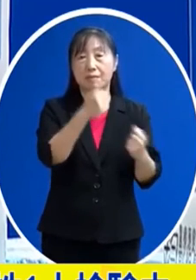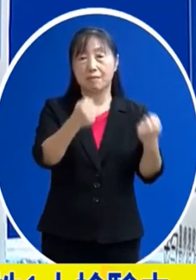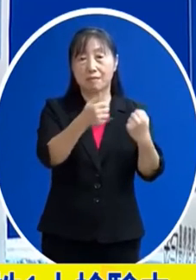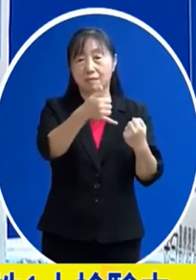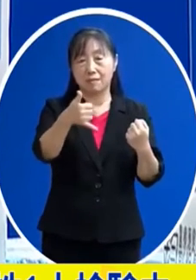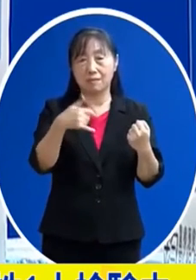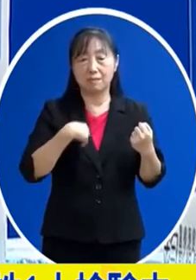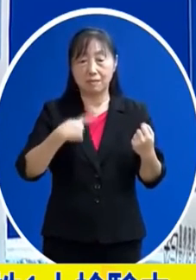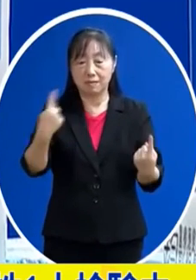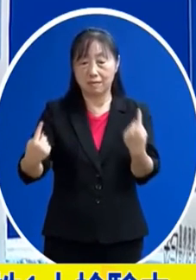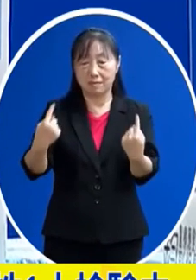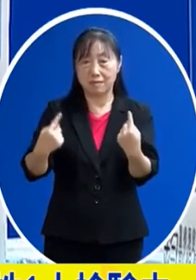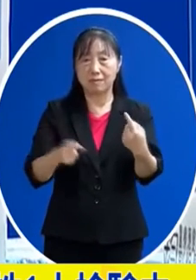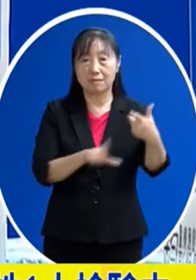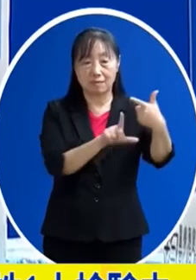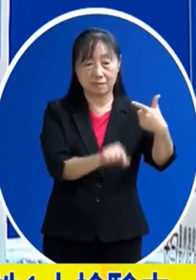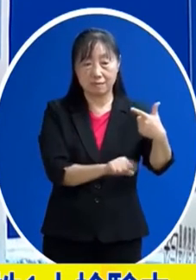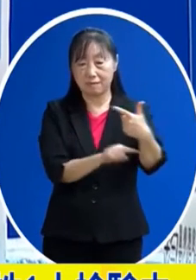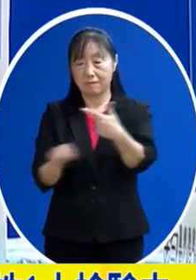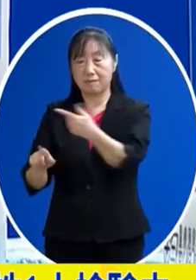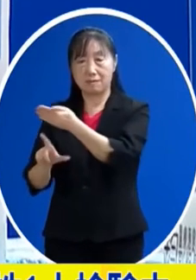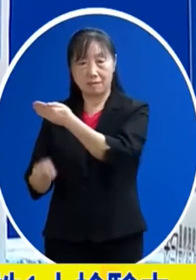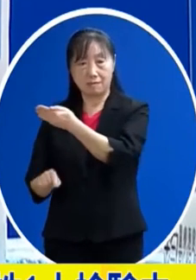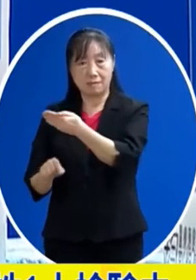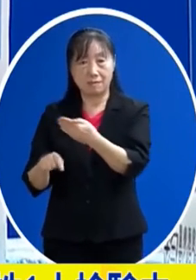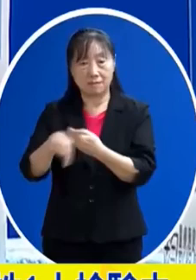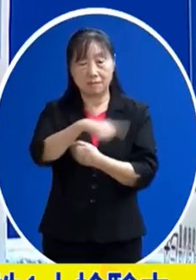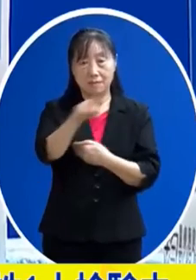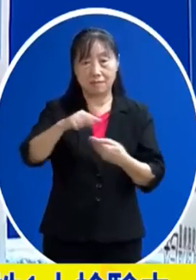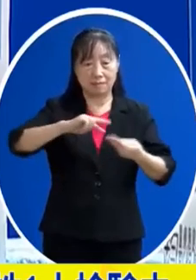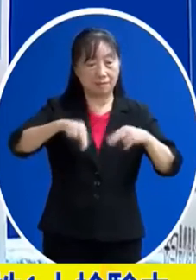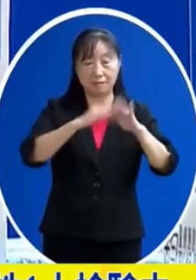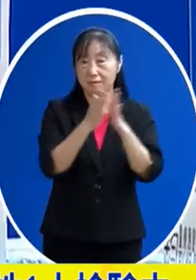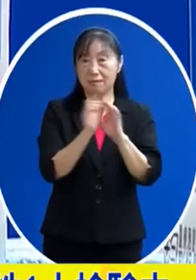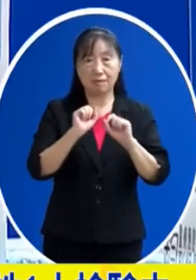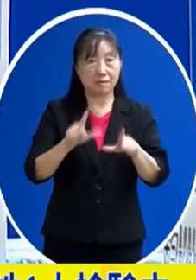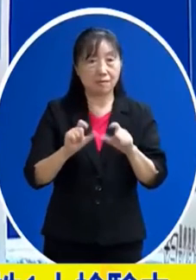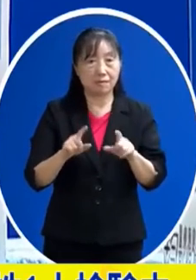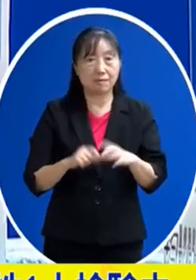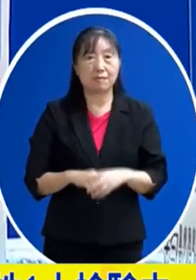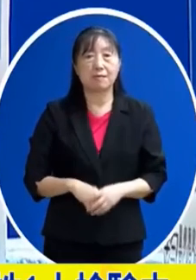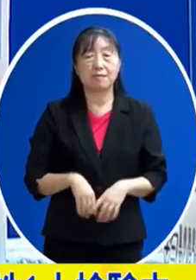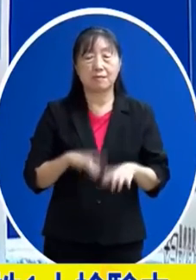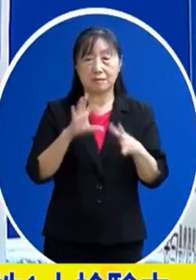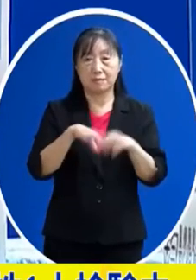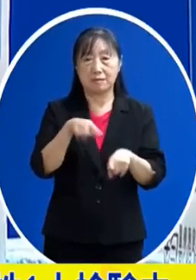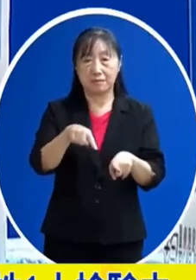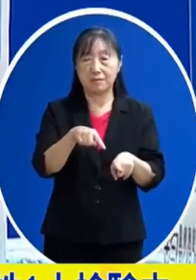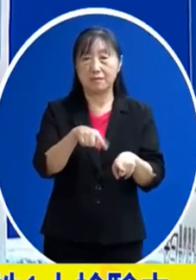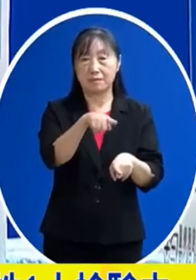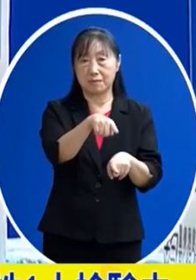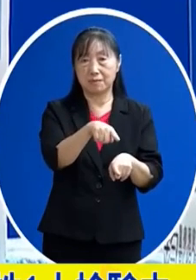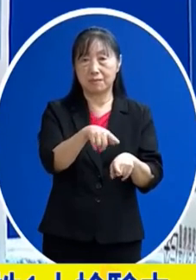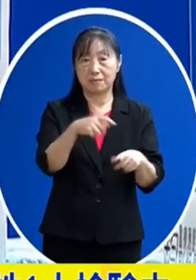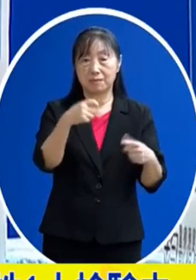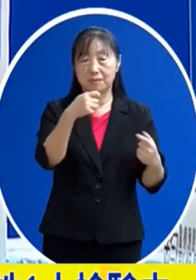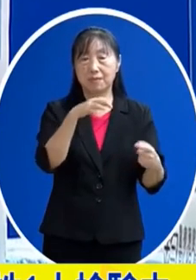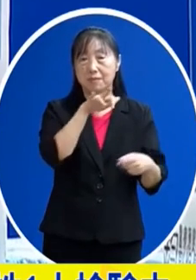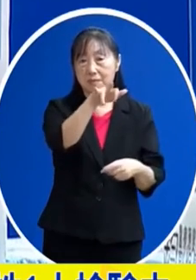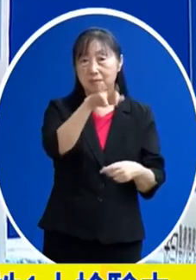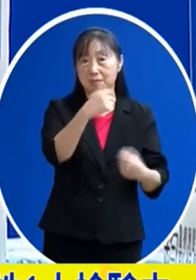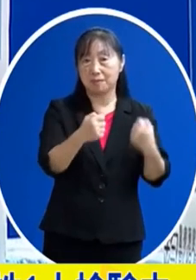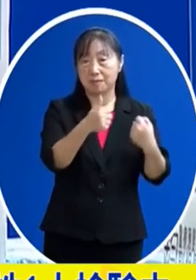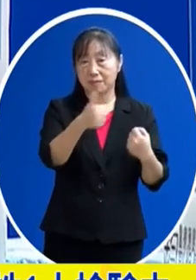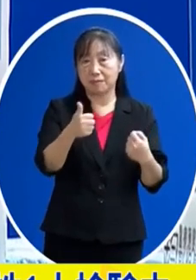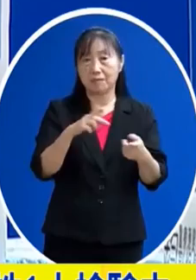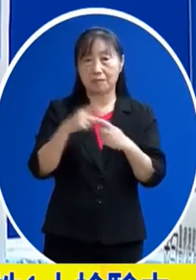较，跟这个六月到九月这四起的事件的病毒序列都不相同，所以已经可以排除说这个机师是